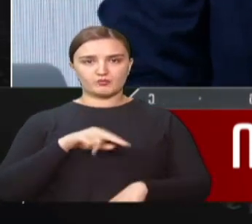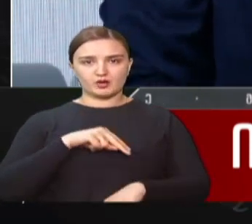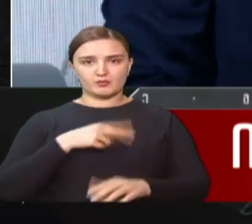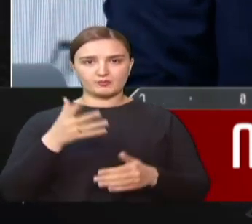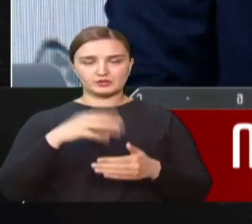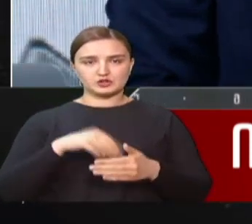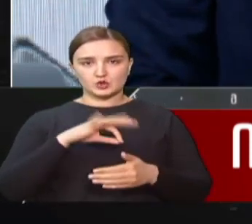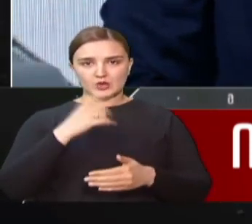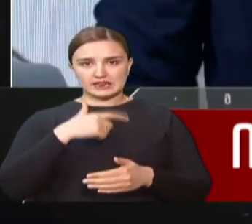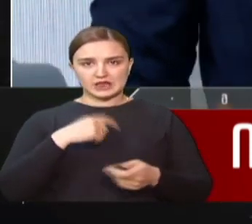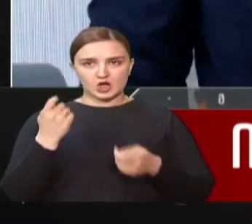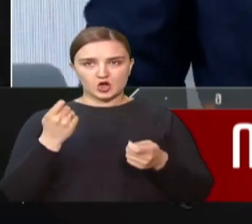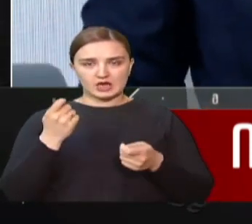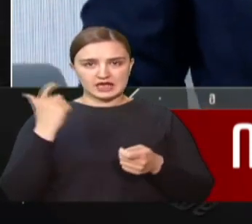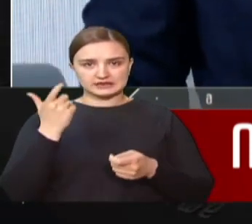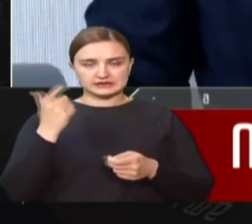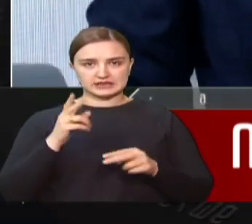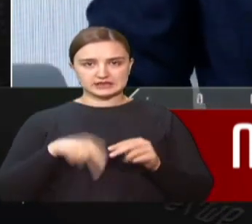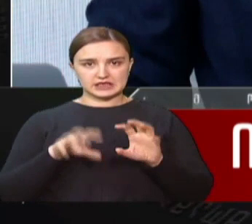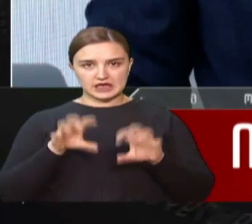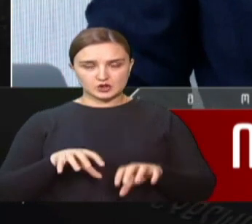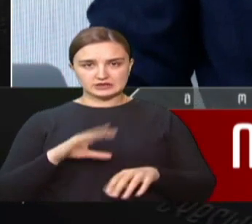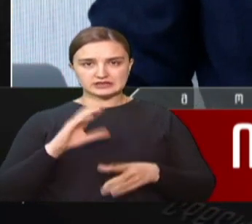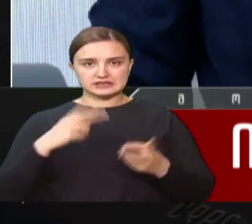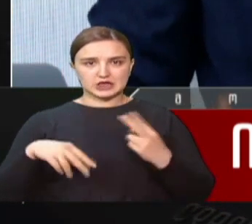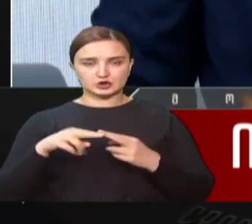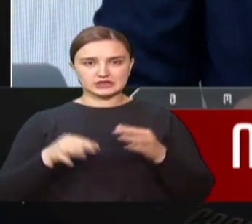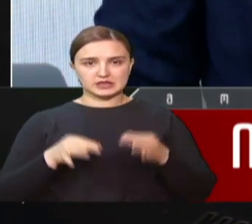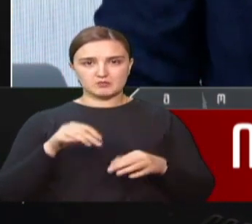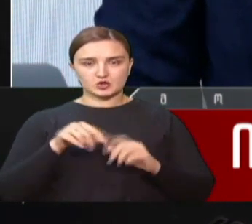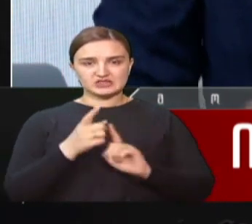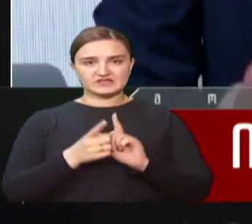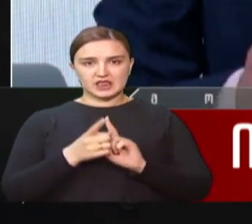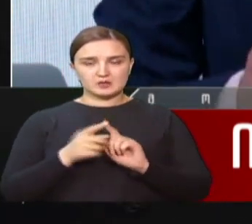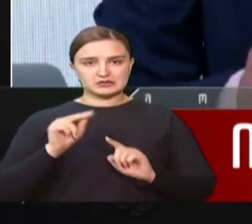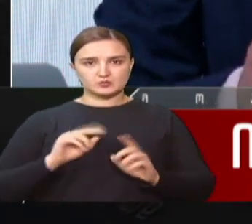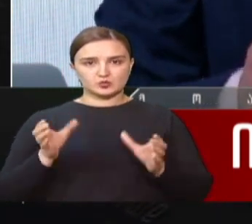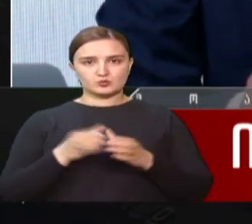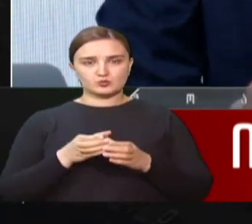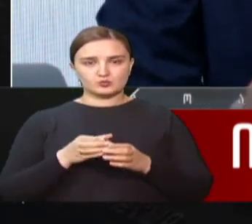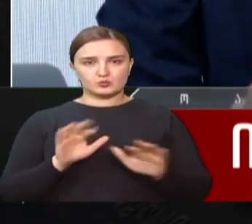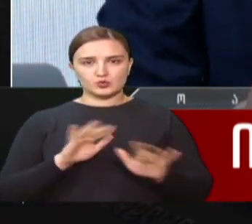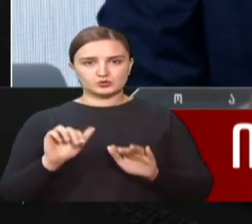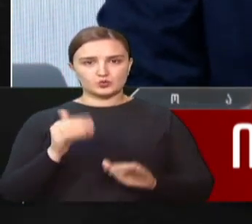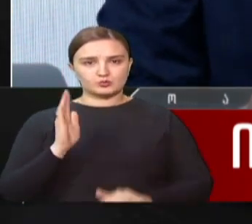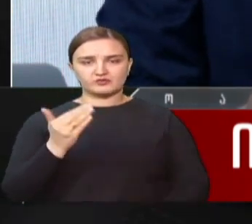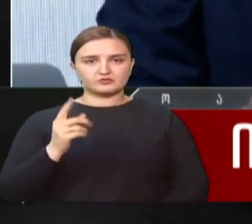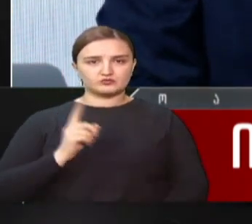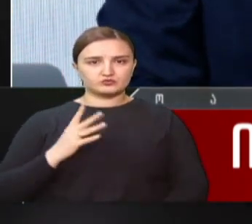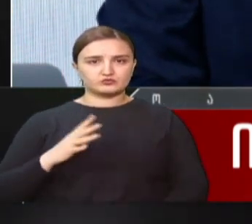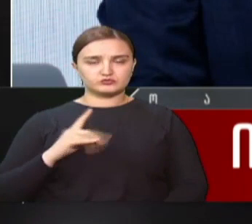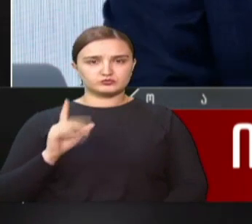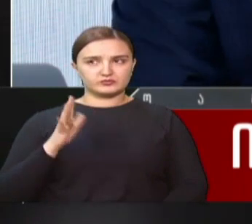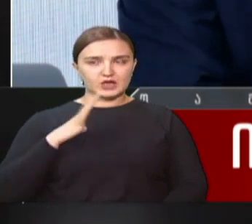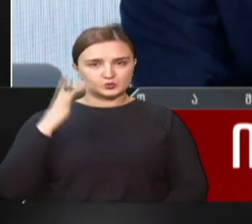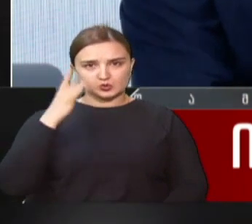კონკრეტულად დეოლიგარქიზაციისა და საერთო სასამართლოების შესახებ კანონში დაგეგმილ ცვლილებებზე სამუშაო პროცესი? რა მოლოდინი გაქვთ თქვენ ქართული ოცნების